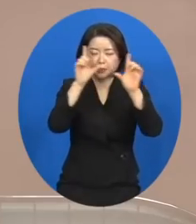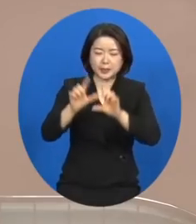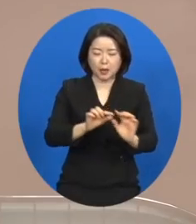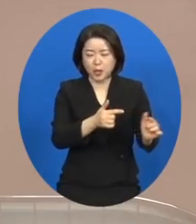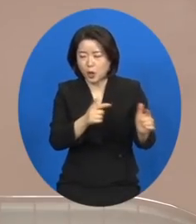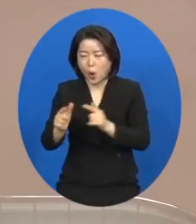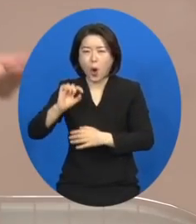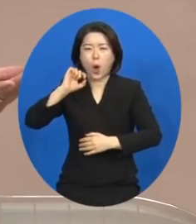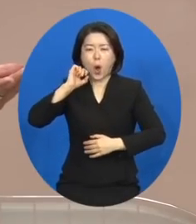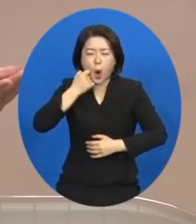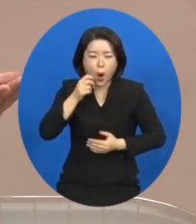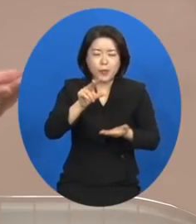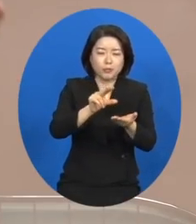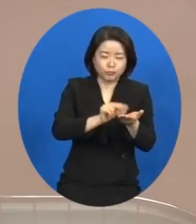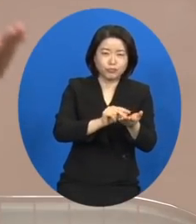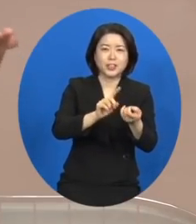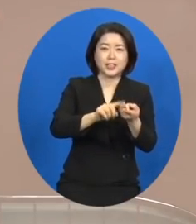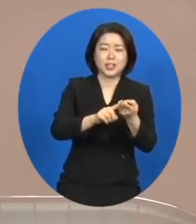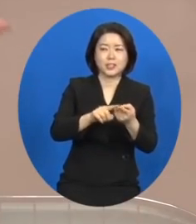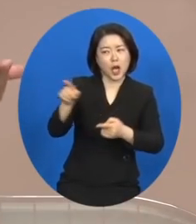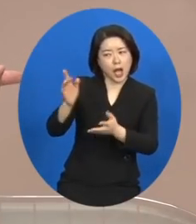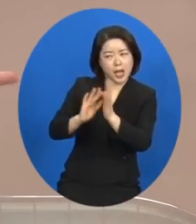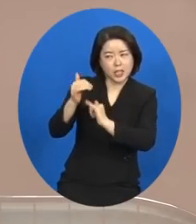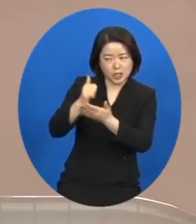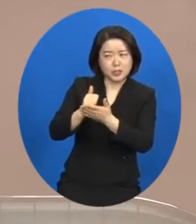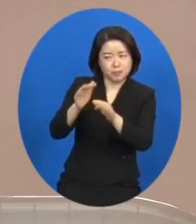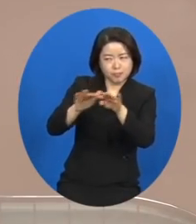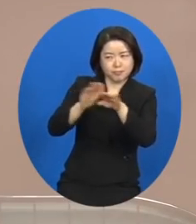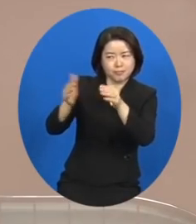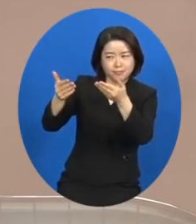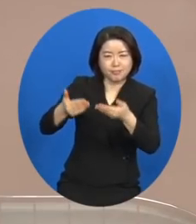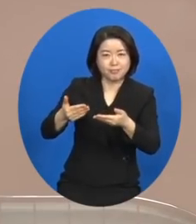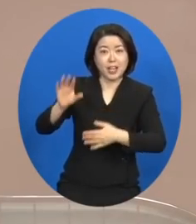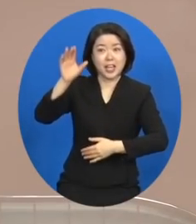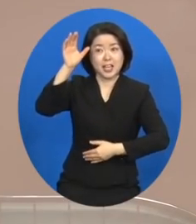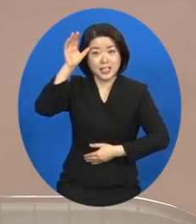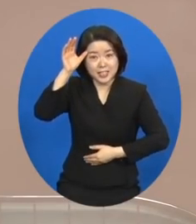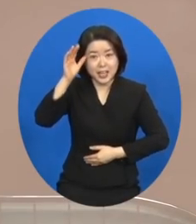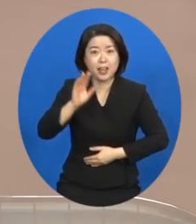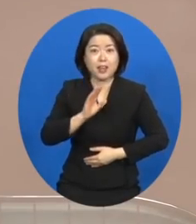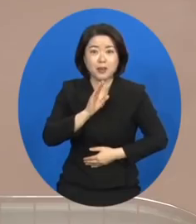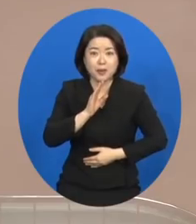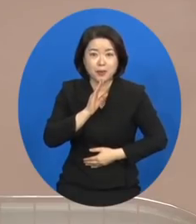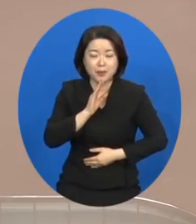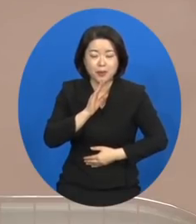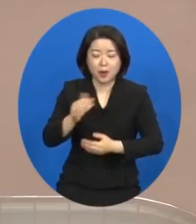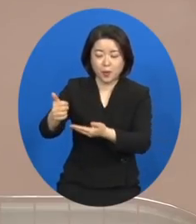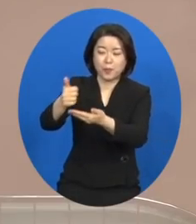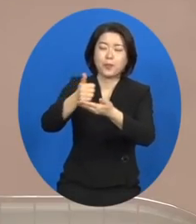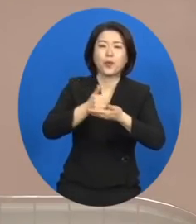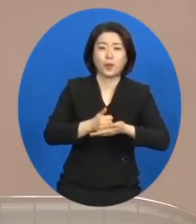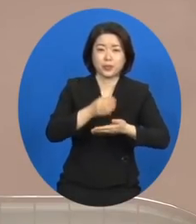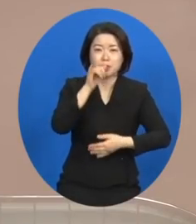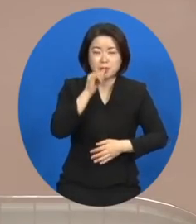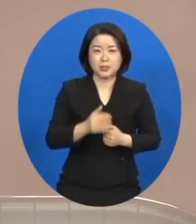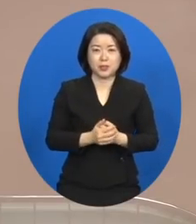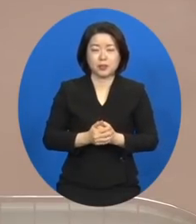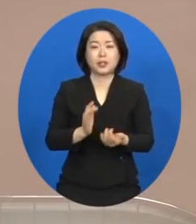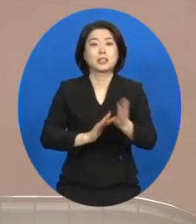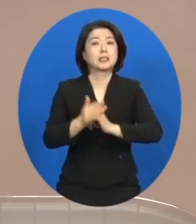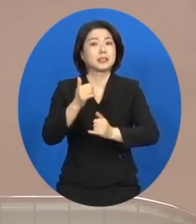문제들을 이분이라면 해결하실 수 있을 거야 라는 기대하는 마음으로 영접을 한 것입니다.